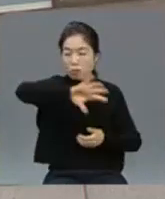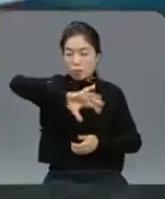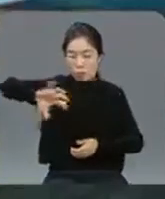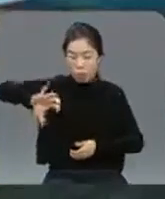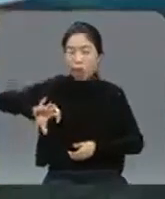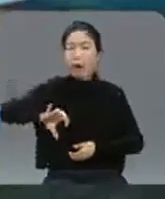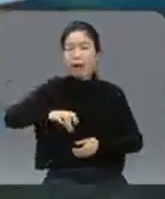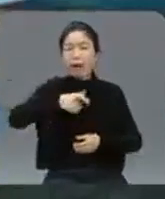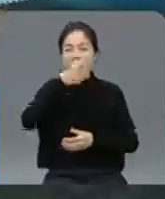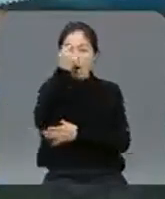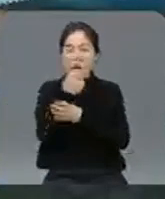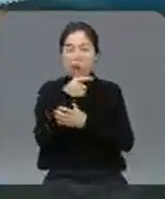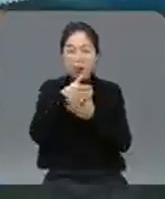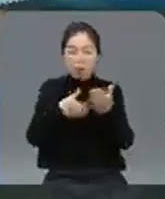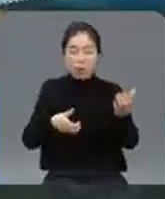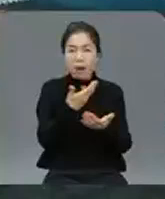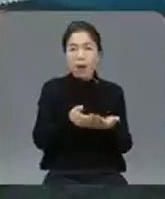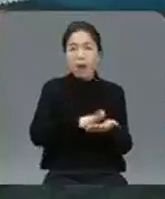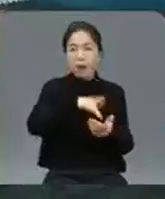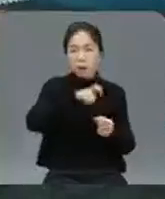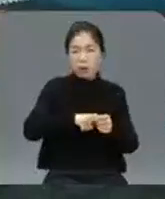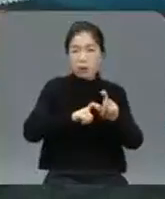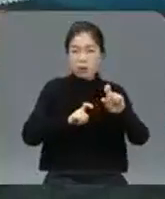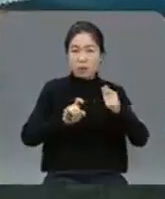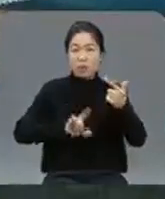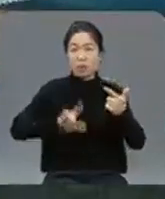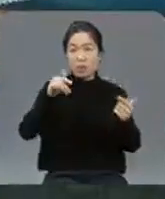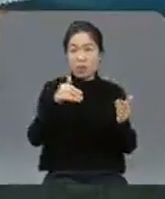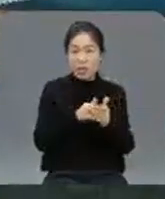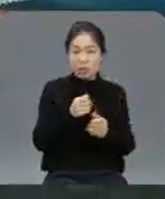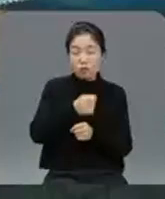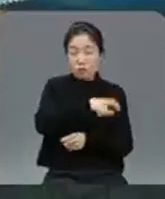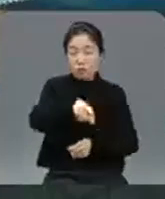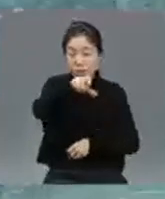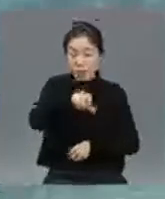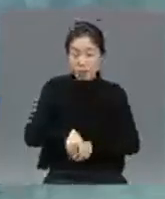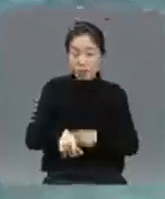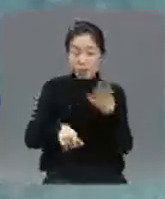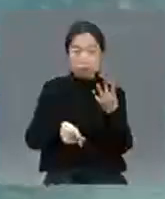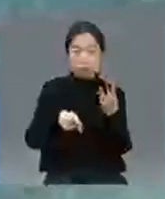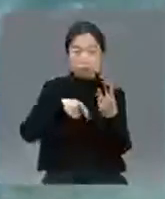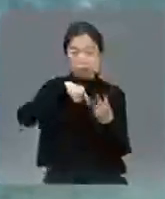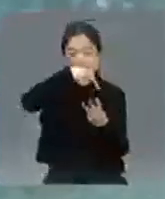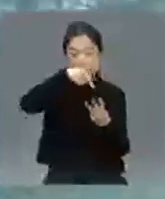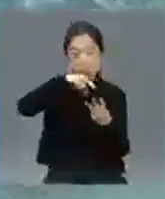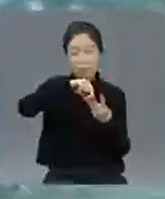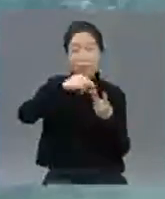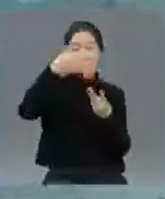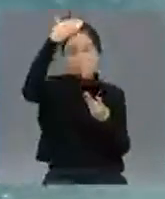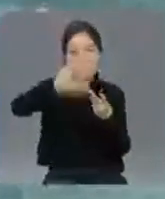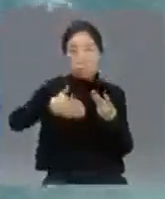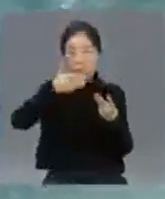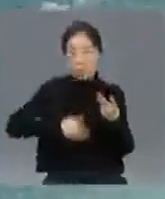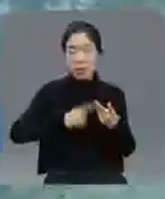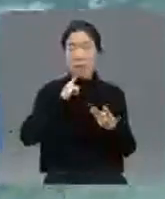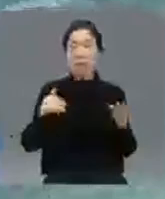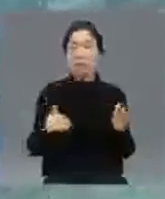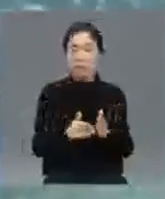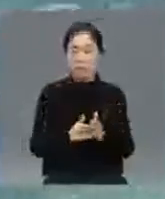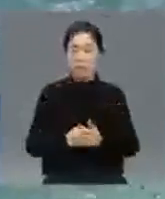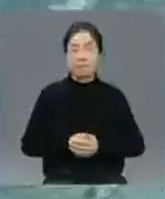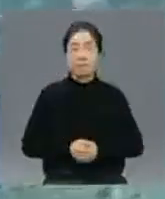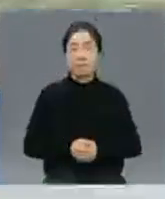위해 오는 16일까지 우산교회 공사 구간의 왕복 세개 차로 가운데 두 개 차로를 통제한다고